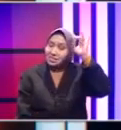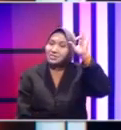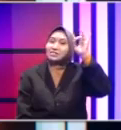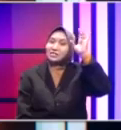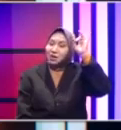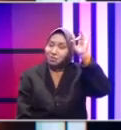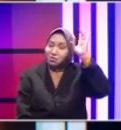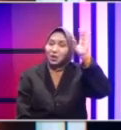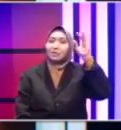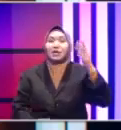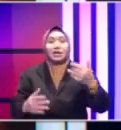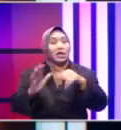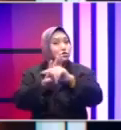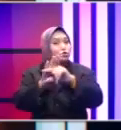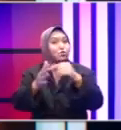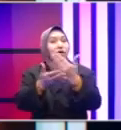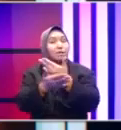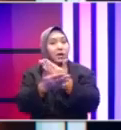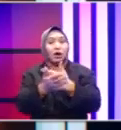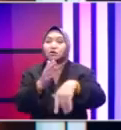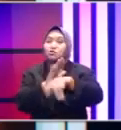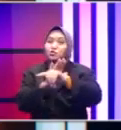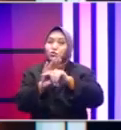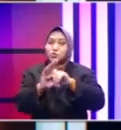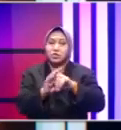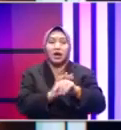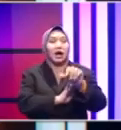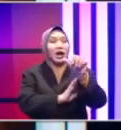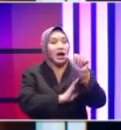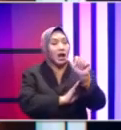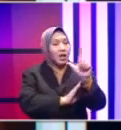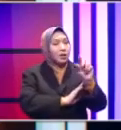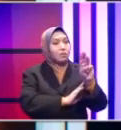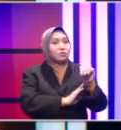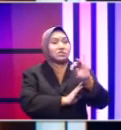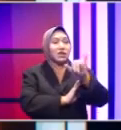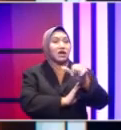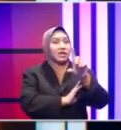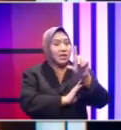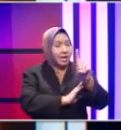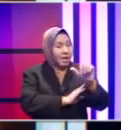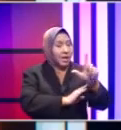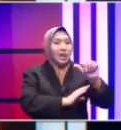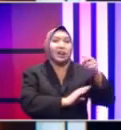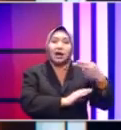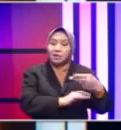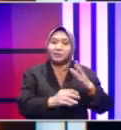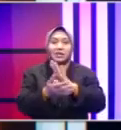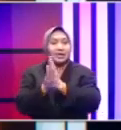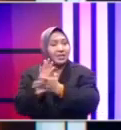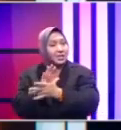y adalah surah yang baru yaitu surah almujadalah ataupun al-mujadilah ayat ya